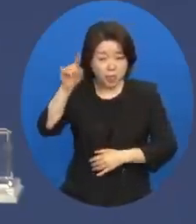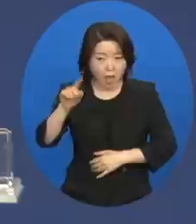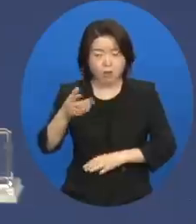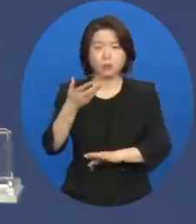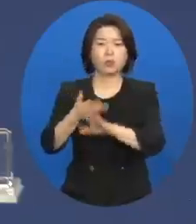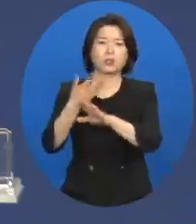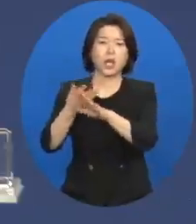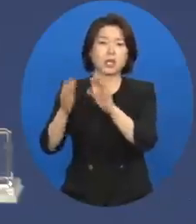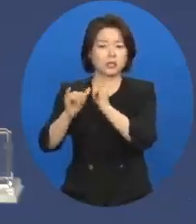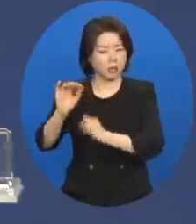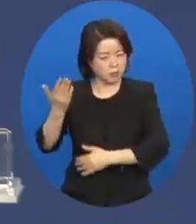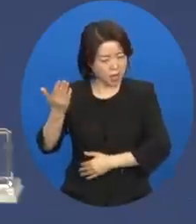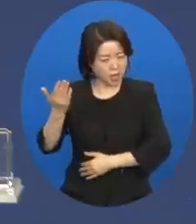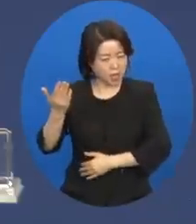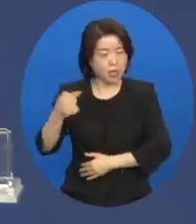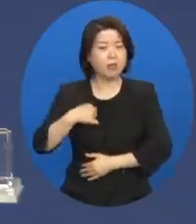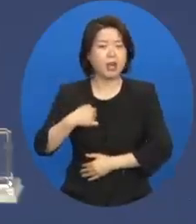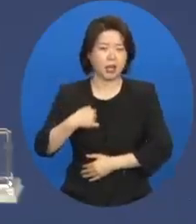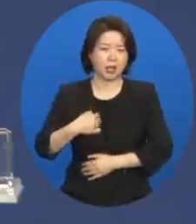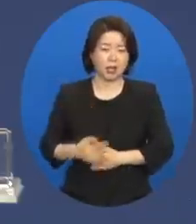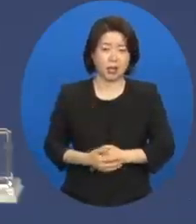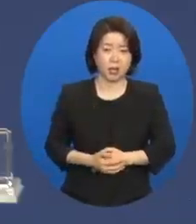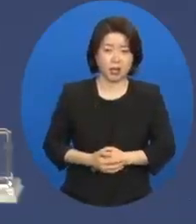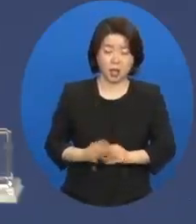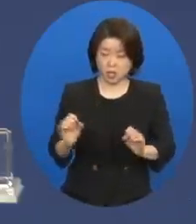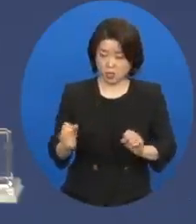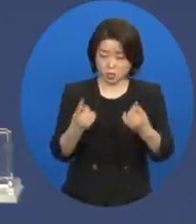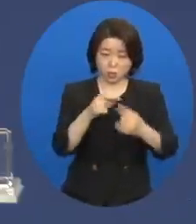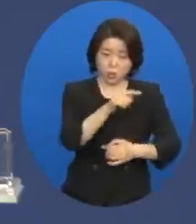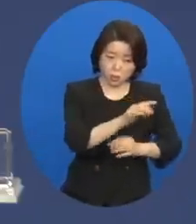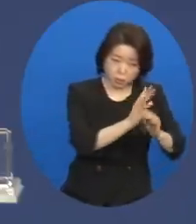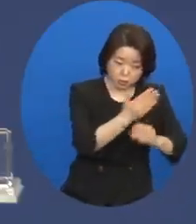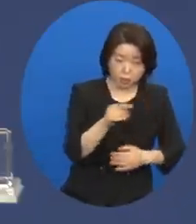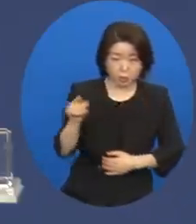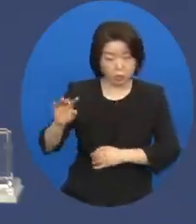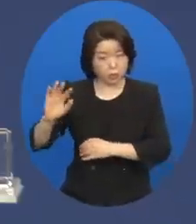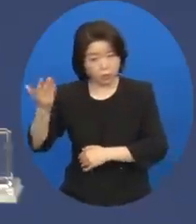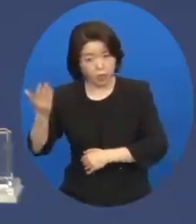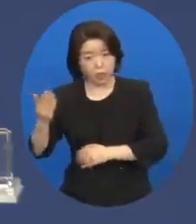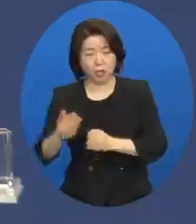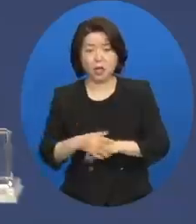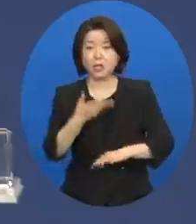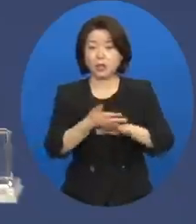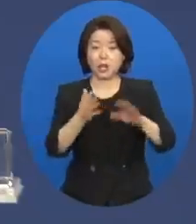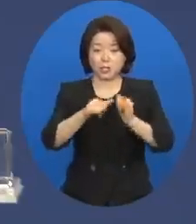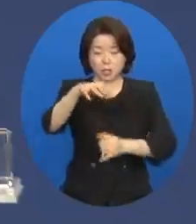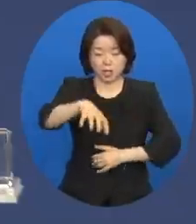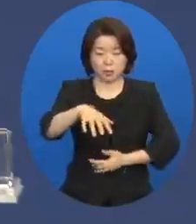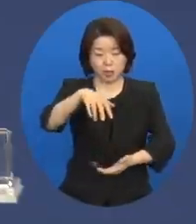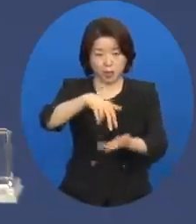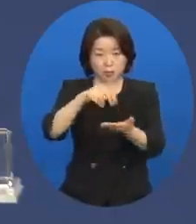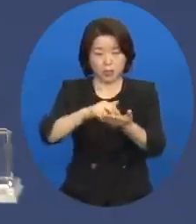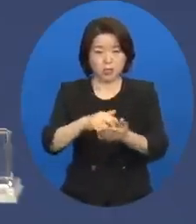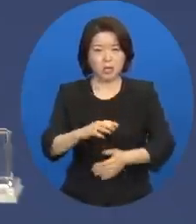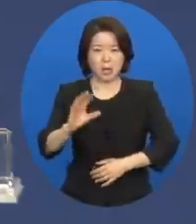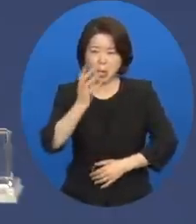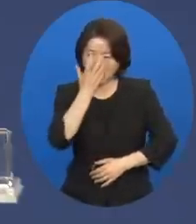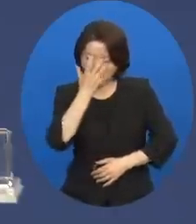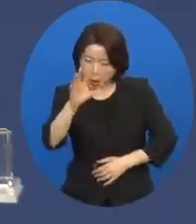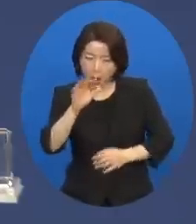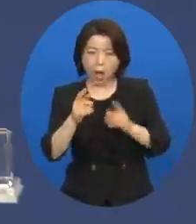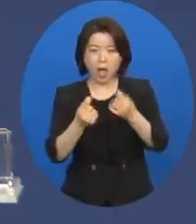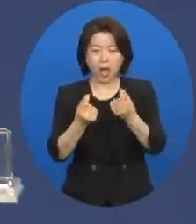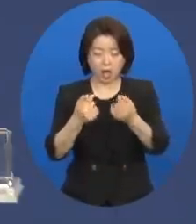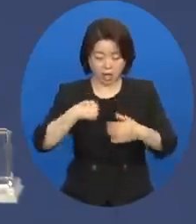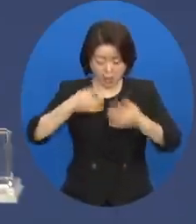다른 사람인가? 한꺼번에 이도 되고 저도 되는 남들 앞에서는 위선자요 나 자신에게는